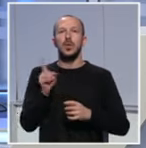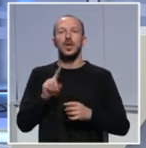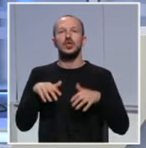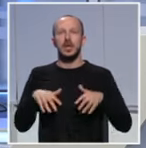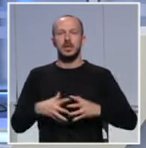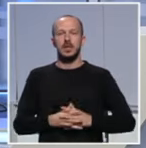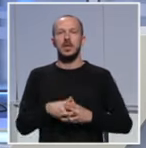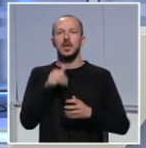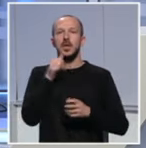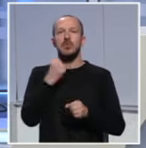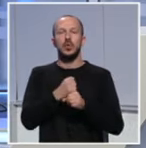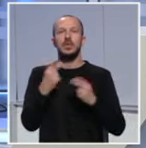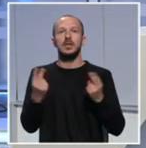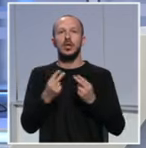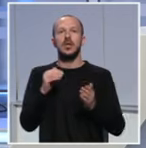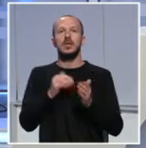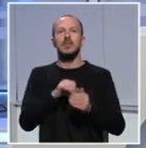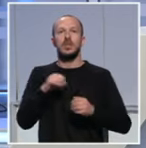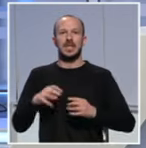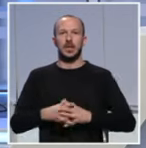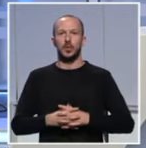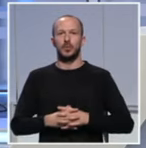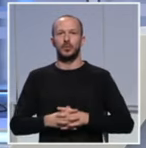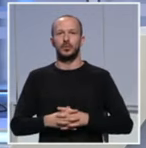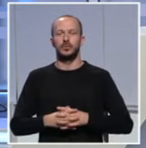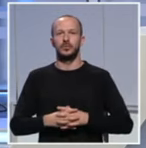neće igrati i da proces traženja treba ubrzati.